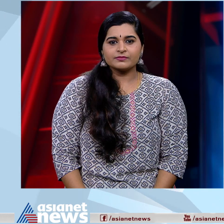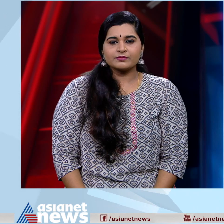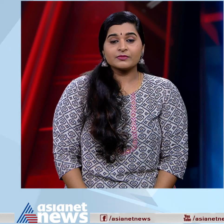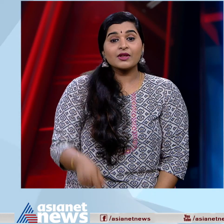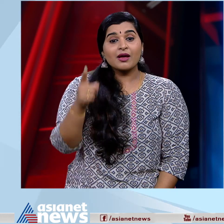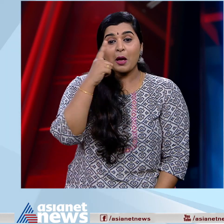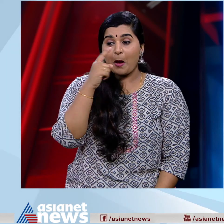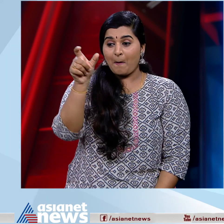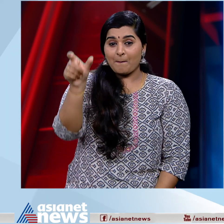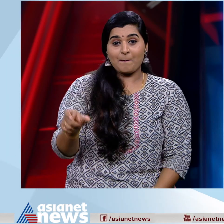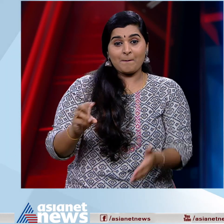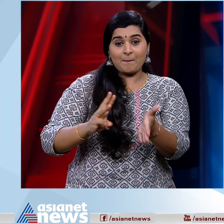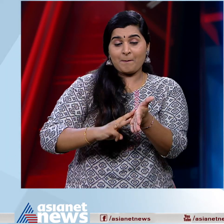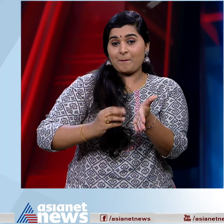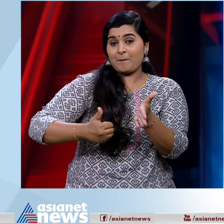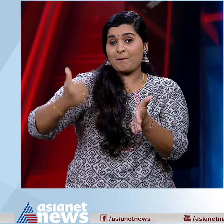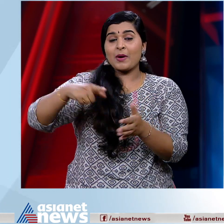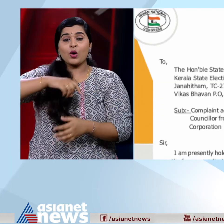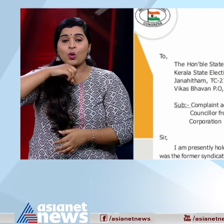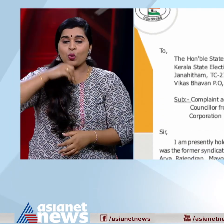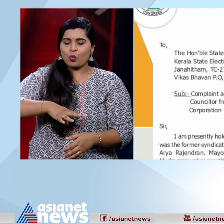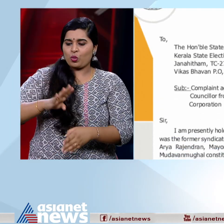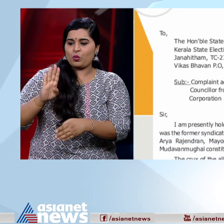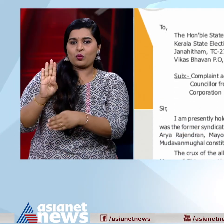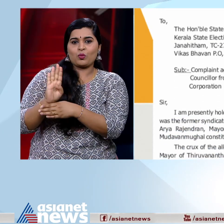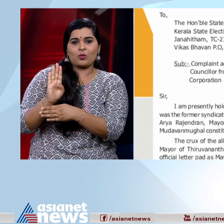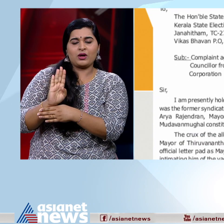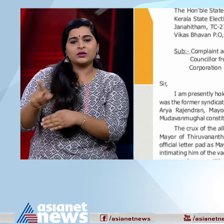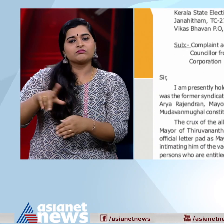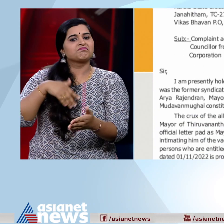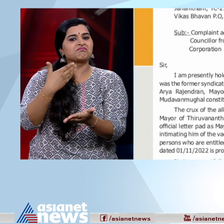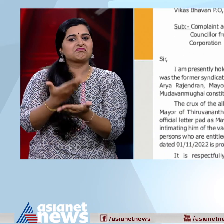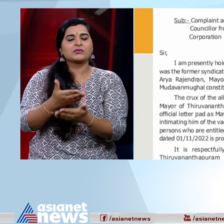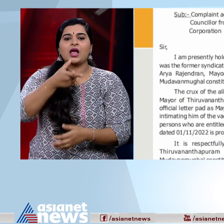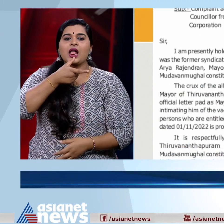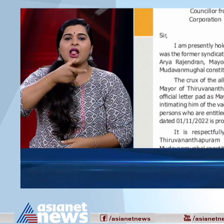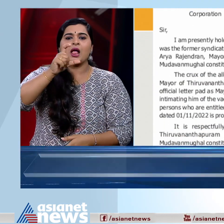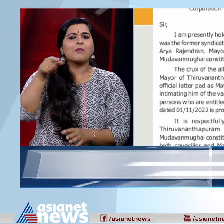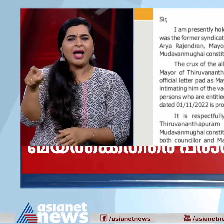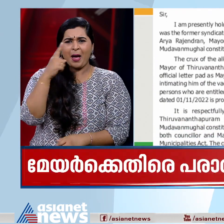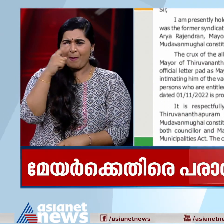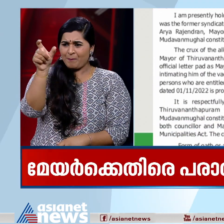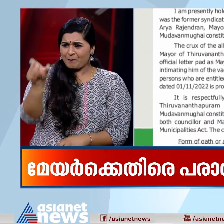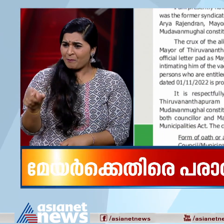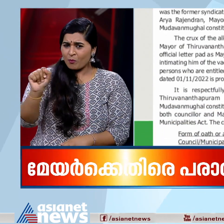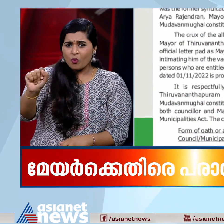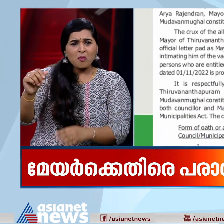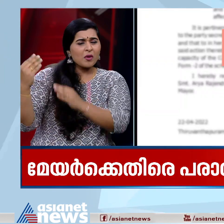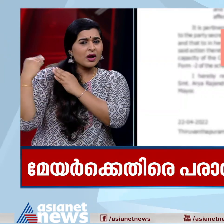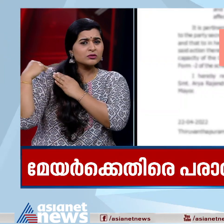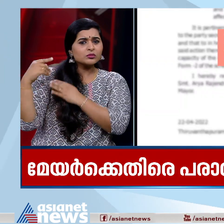മേയർക്കെതിരെ സംസ്ഥാന തെരഞ്ഞെടുപ്പ് കമ്മീഷന് യൂത്ത് കോൺഗ്രസ് പരാതി നൽകി. മേയർ ആര്യ രാജേന്ദ്രൻ സത്യപ്രതിജ്ഞാ ലംഘനം നടത്തി എന്നാണ്